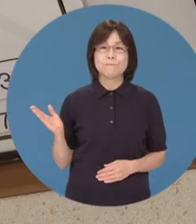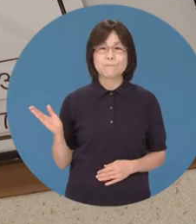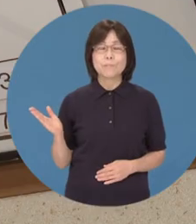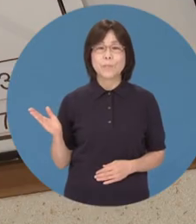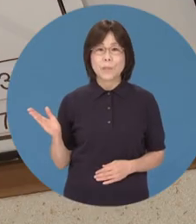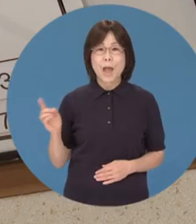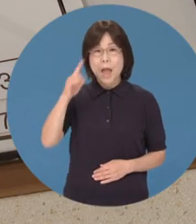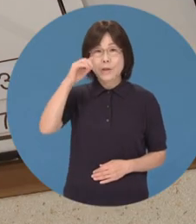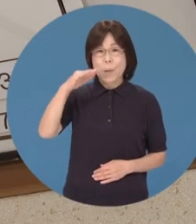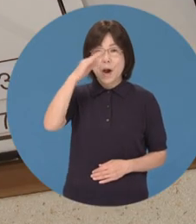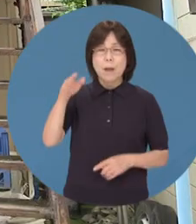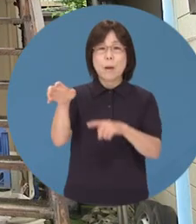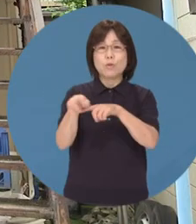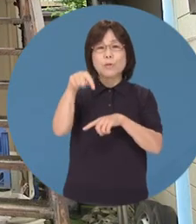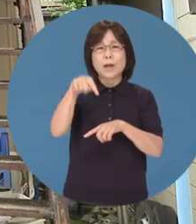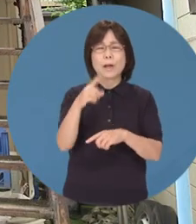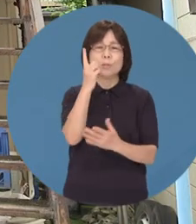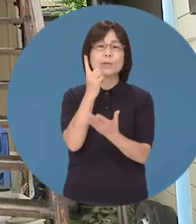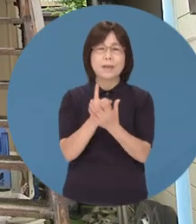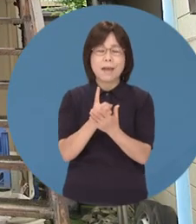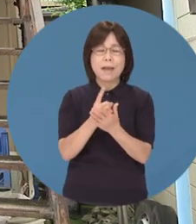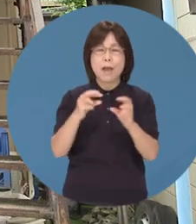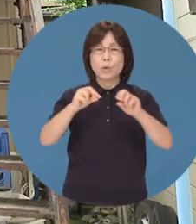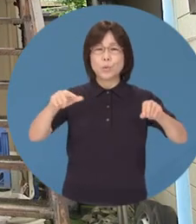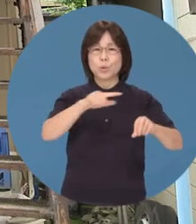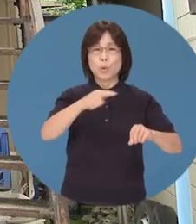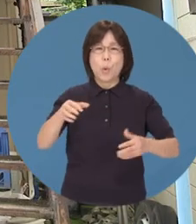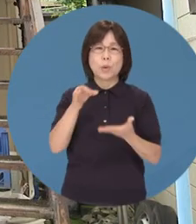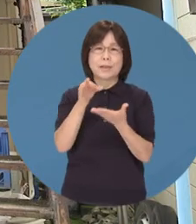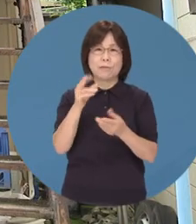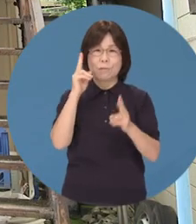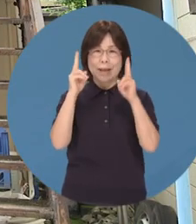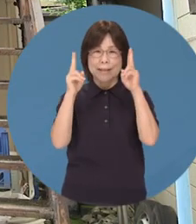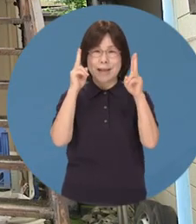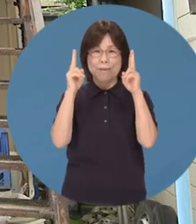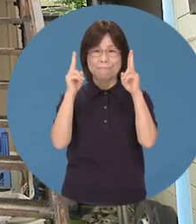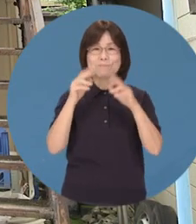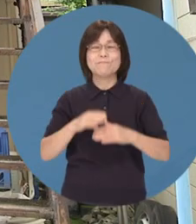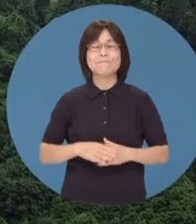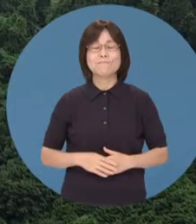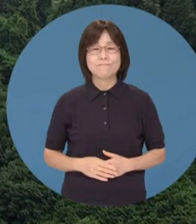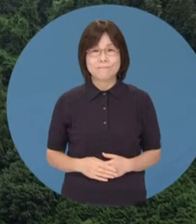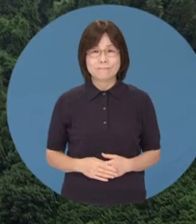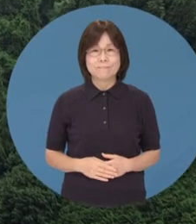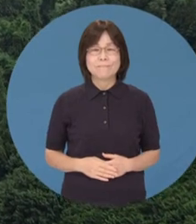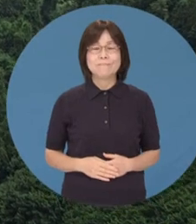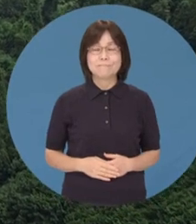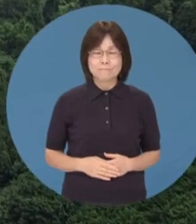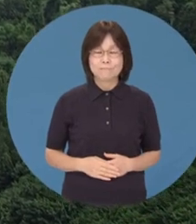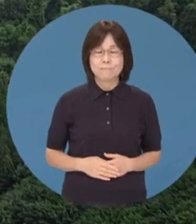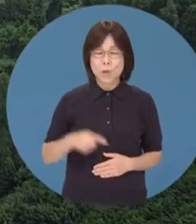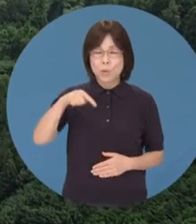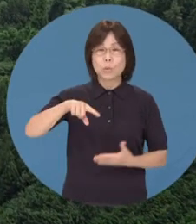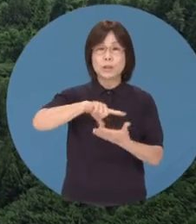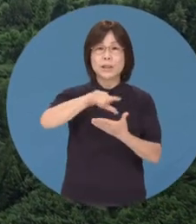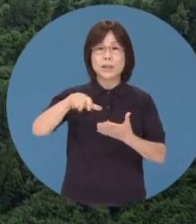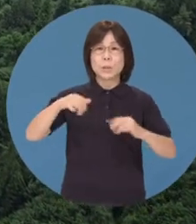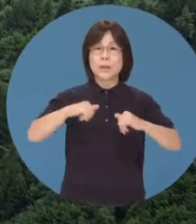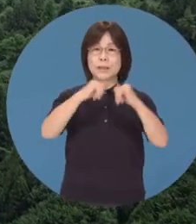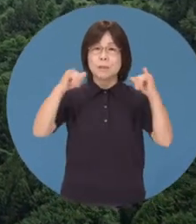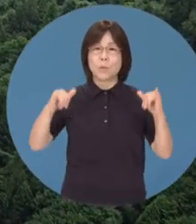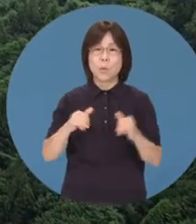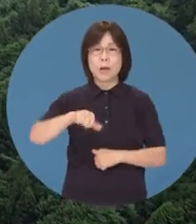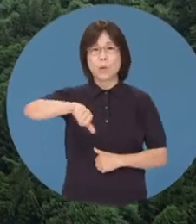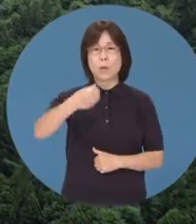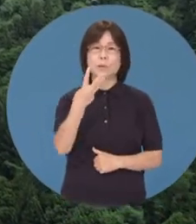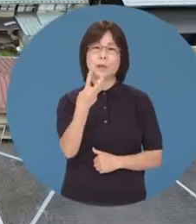丹波山村にある唯一の不動産会社梅鉢不動産。人口530人ほどの